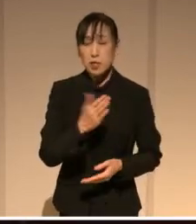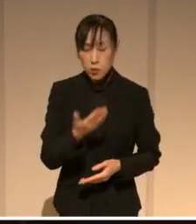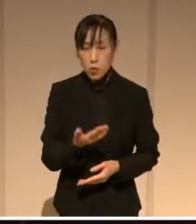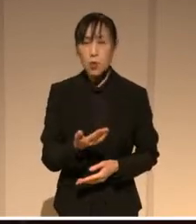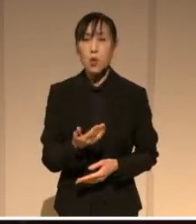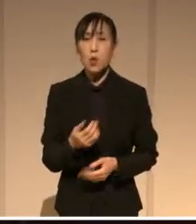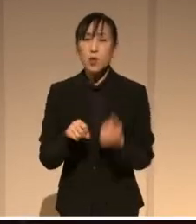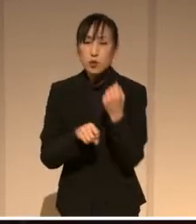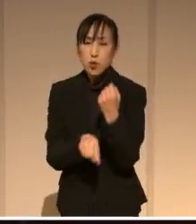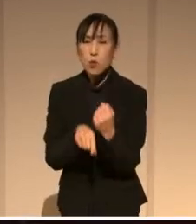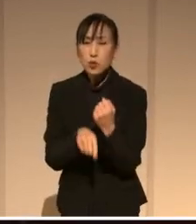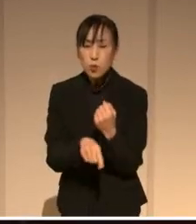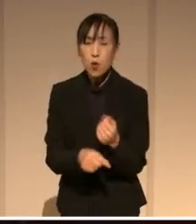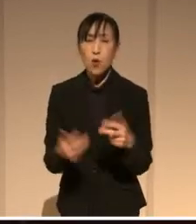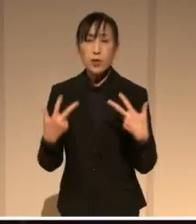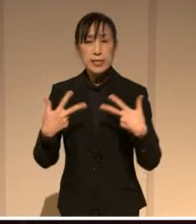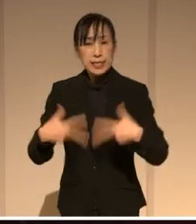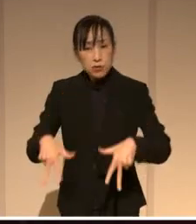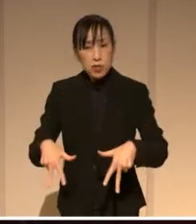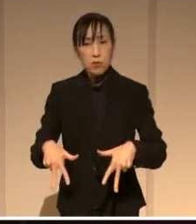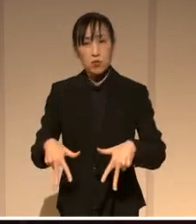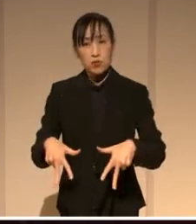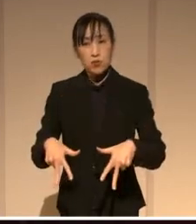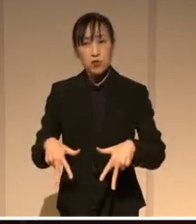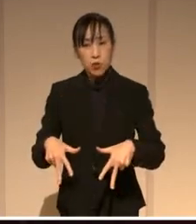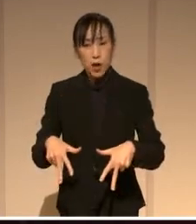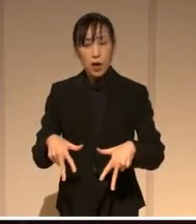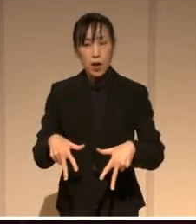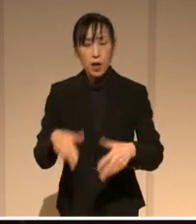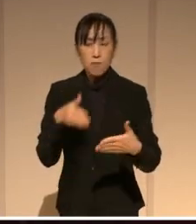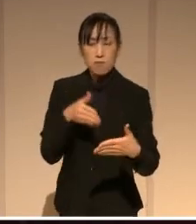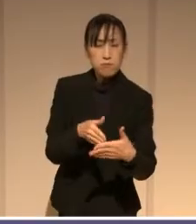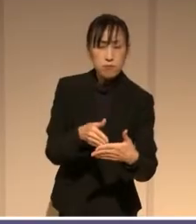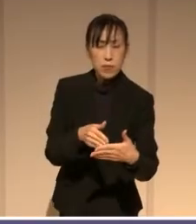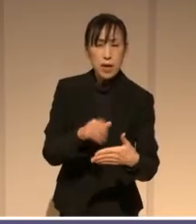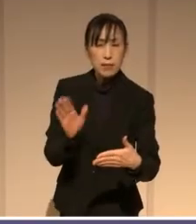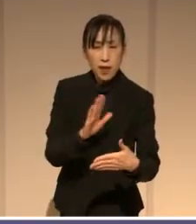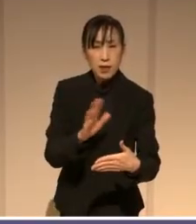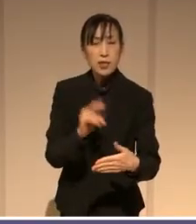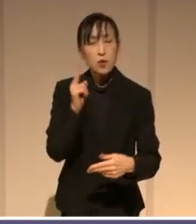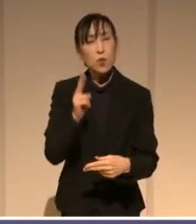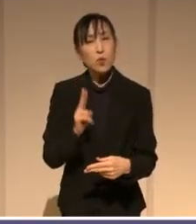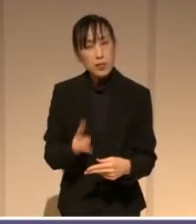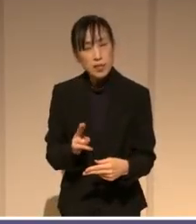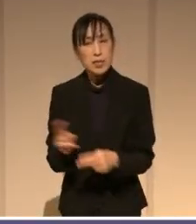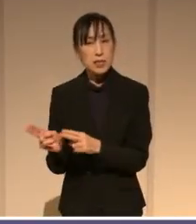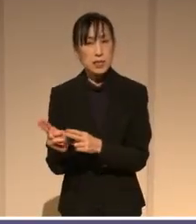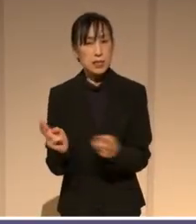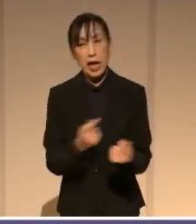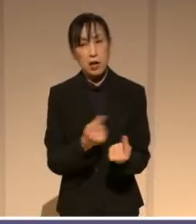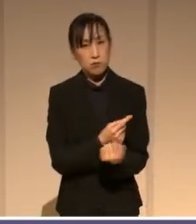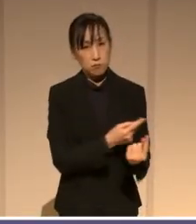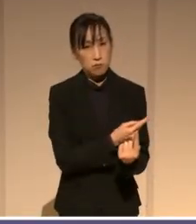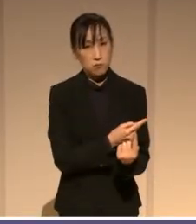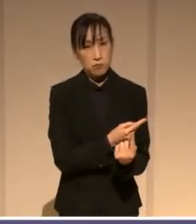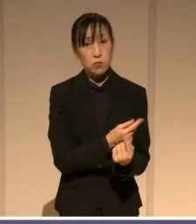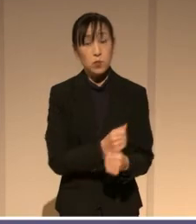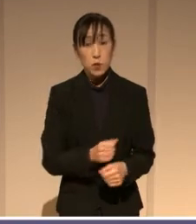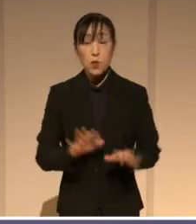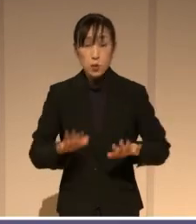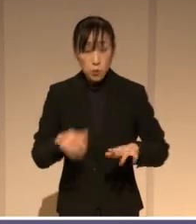ことがない状態でいろんなことができるって言うところは大事かもしれないですねもうパソコンがあるとこのオンラインとかもねそうですよねだ